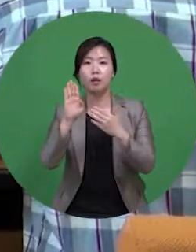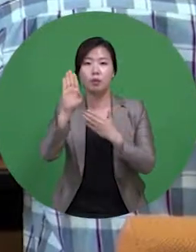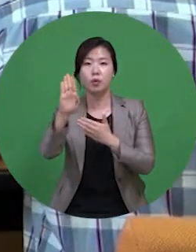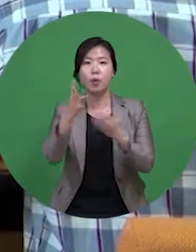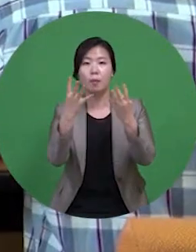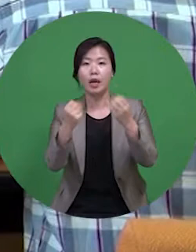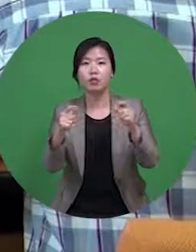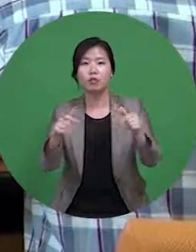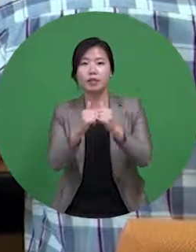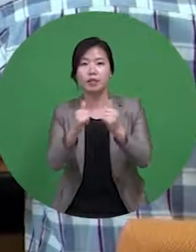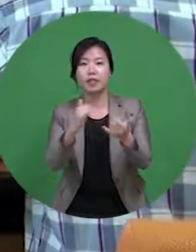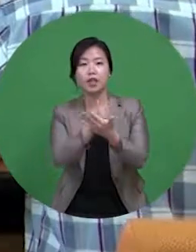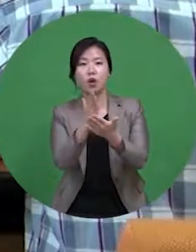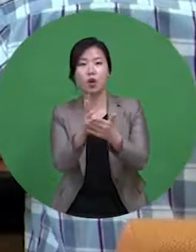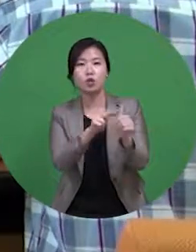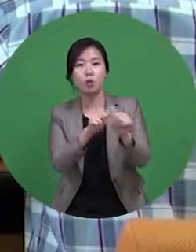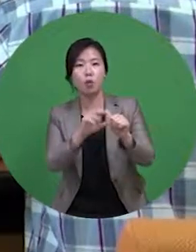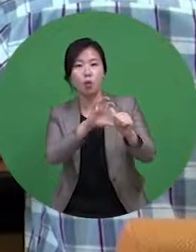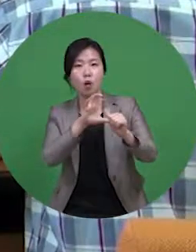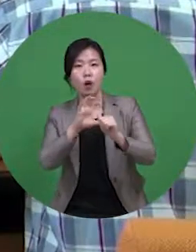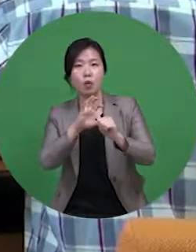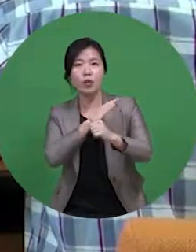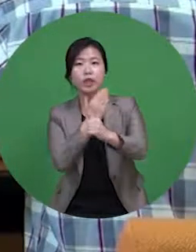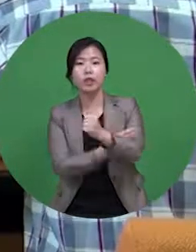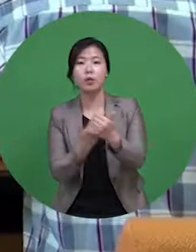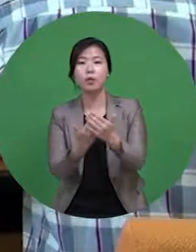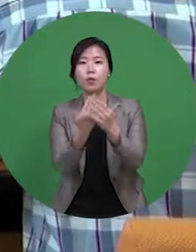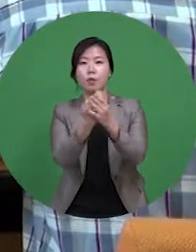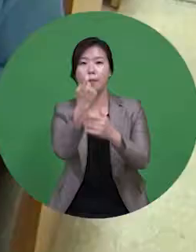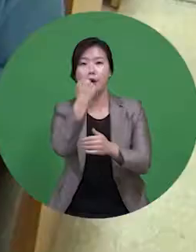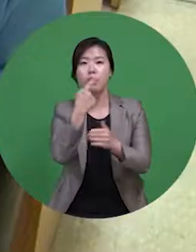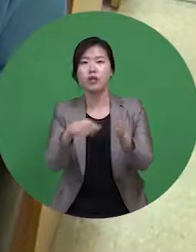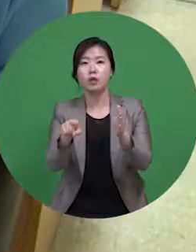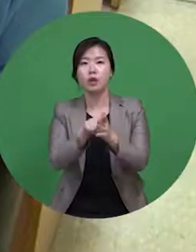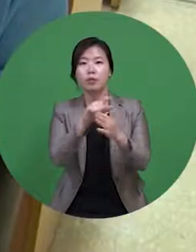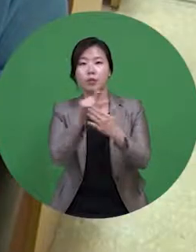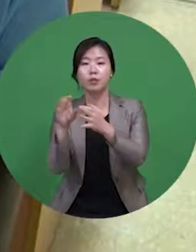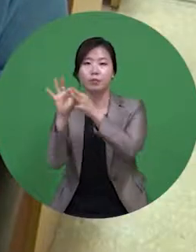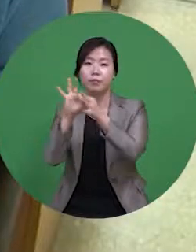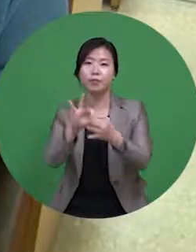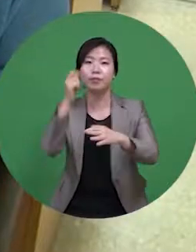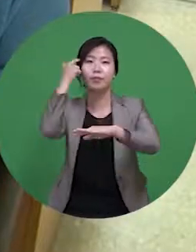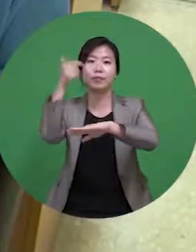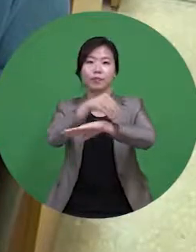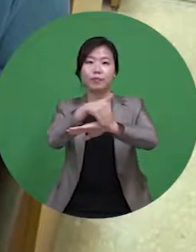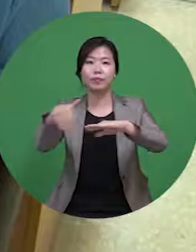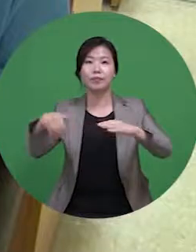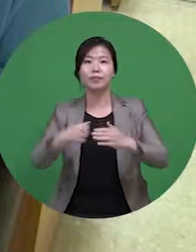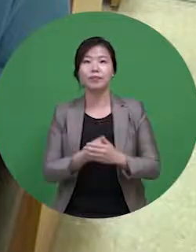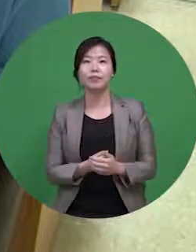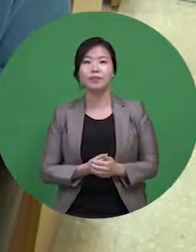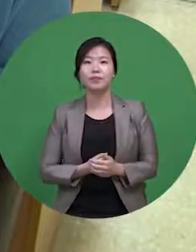구로구는 앞으로도 많은 주민들이 다양한 정보활용능력을 배울 수 있도록 프로그램을 이어나갈 것입니다.